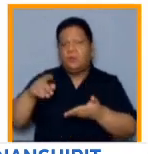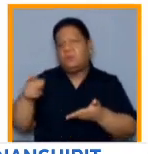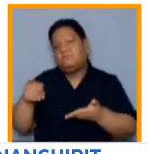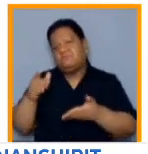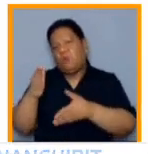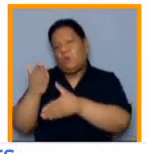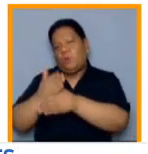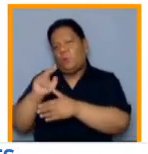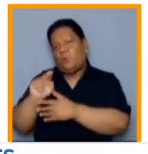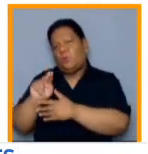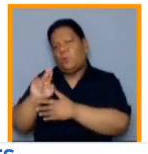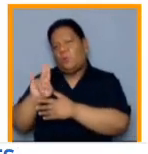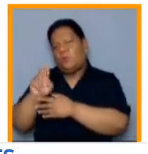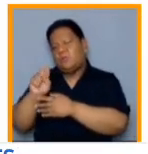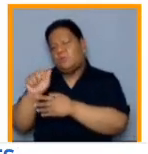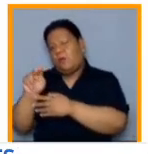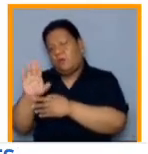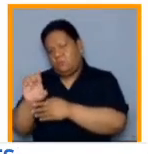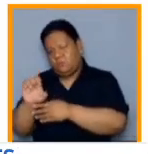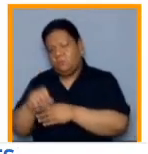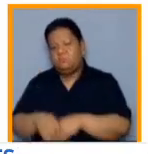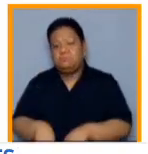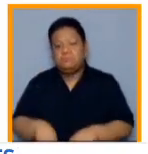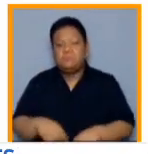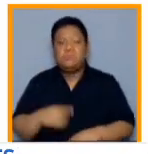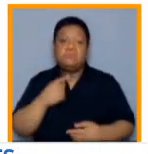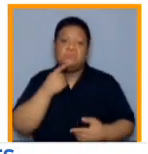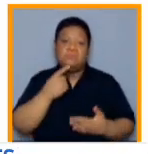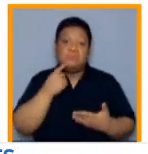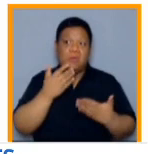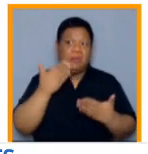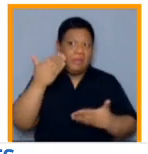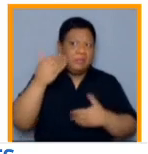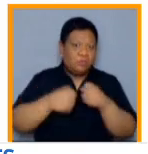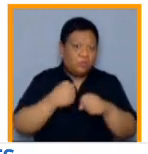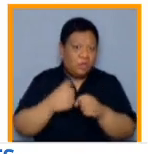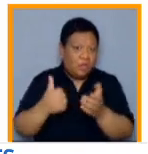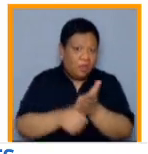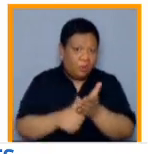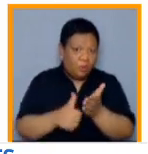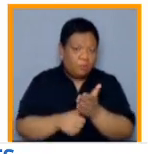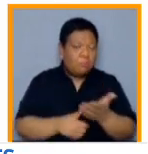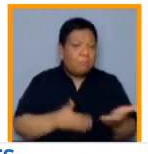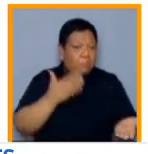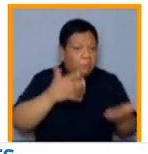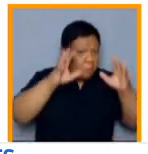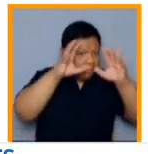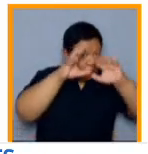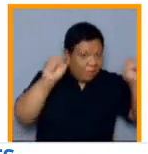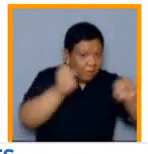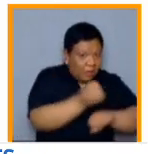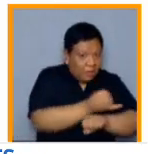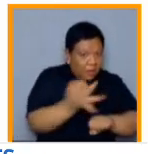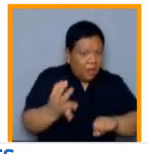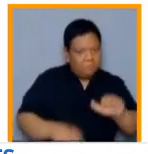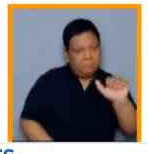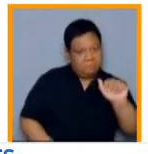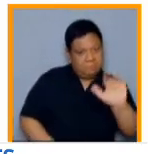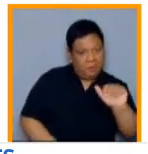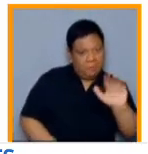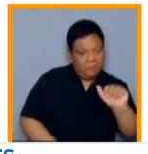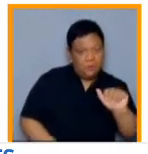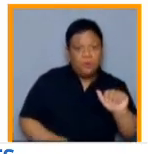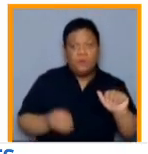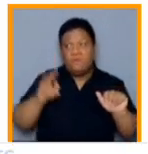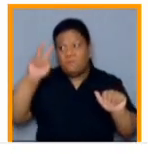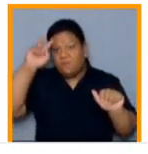posibleng 15 mga kandidato sa pagka-presidente at 12 kandidato sa pagka-vice-presidente ang makita natin sa balota sa